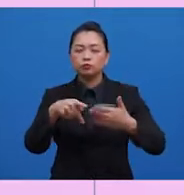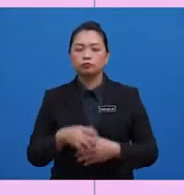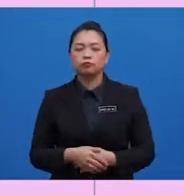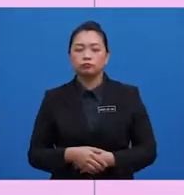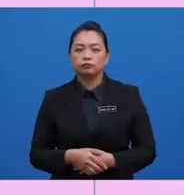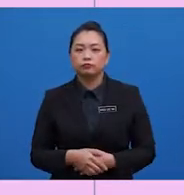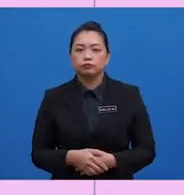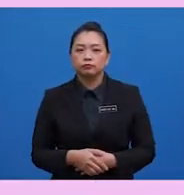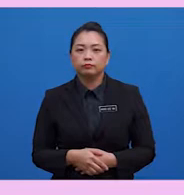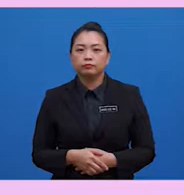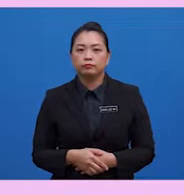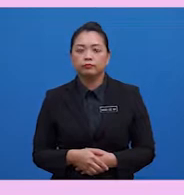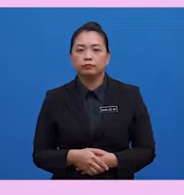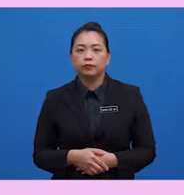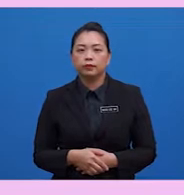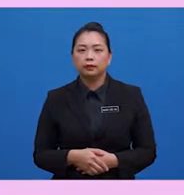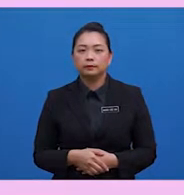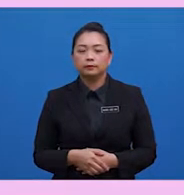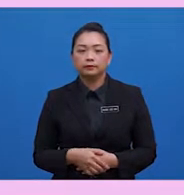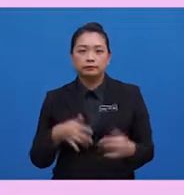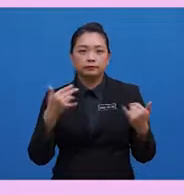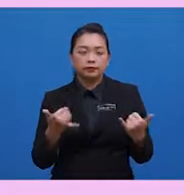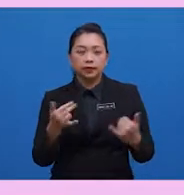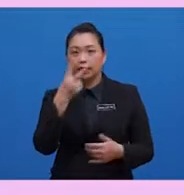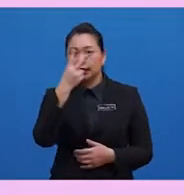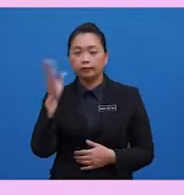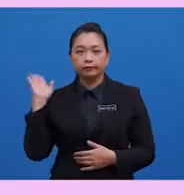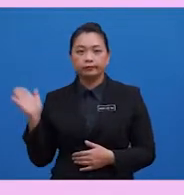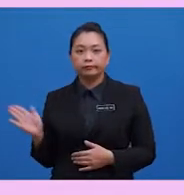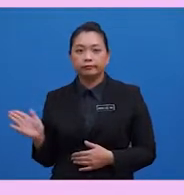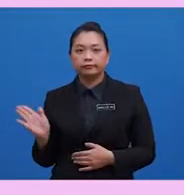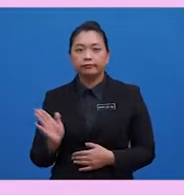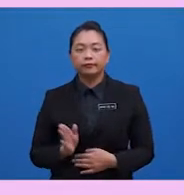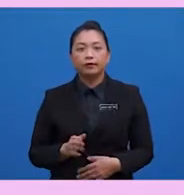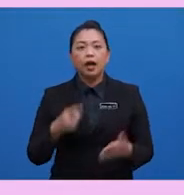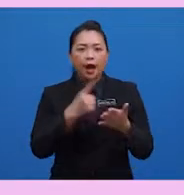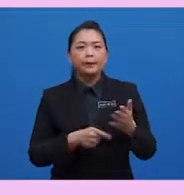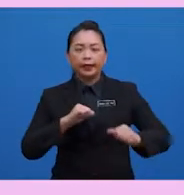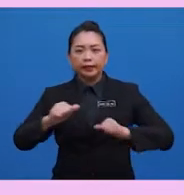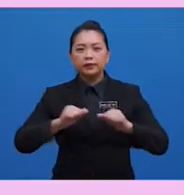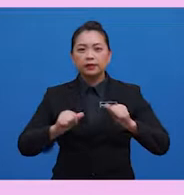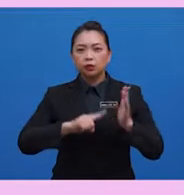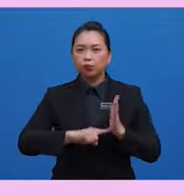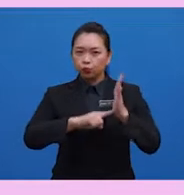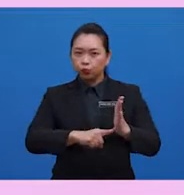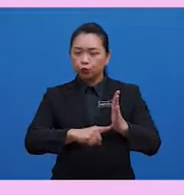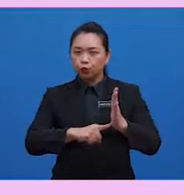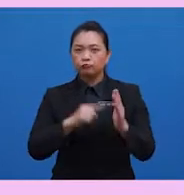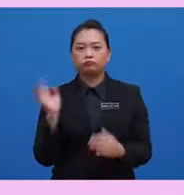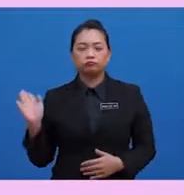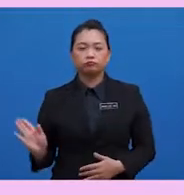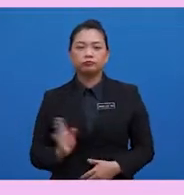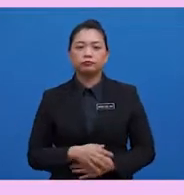padi. Pelajar, mari kita lihat gambar ini pula. Apakah aktiviti yang ditunjukkan oleh gambar